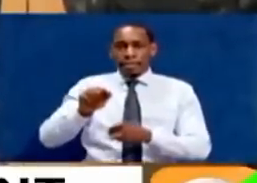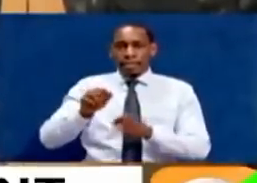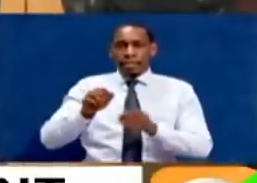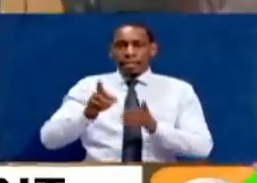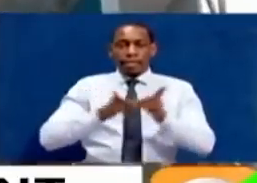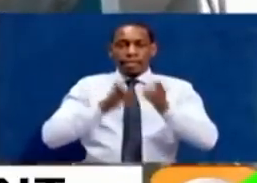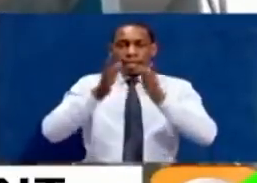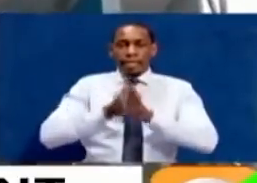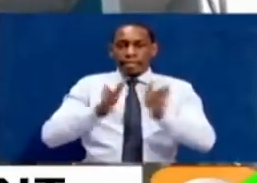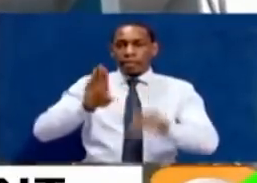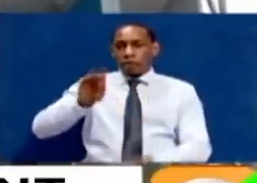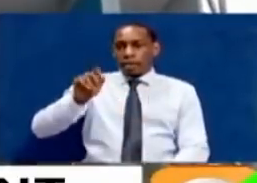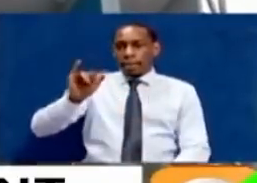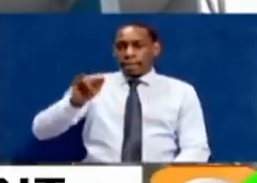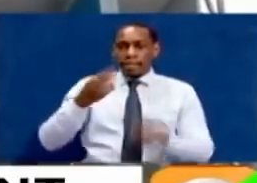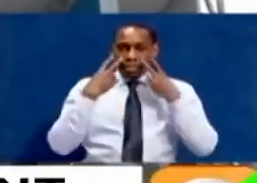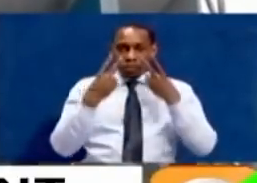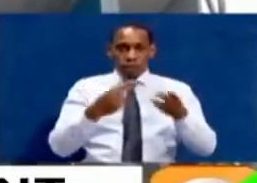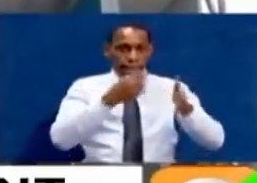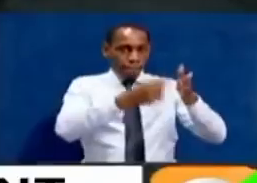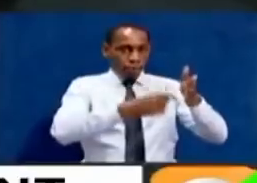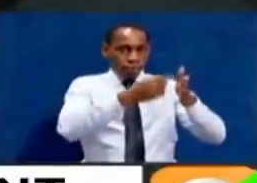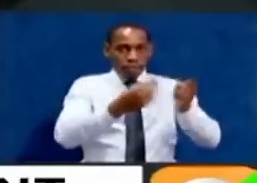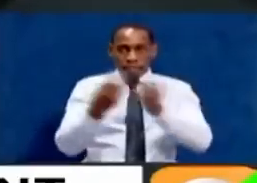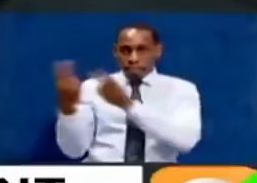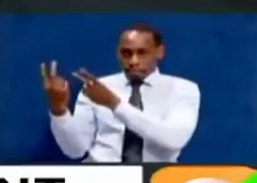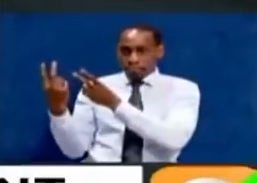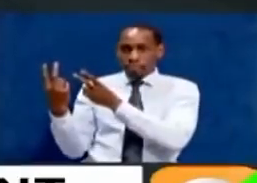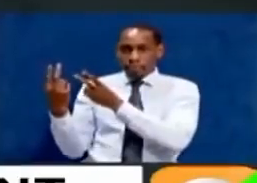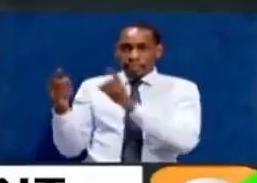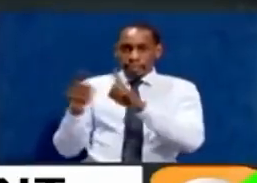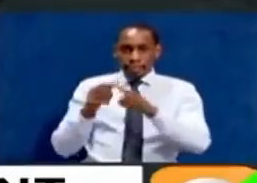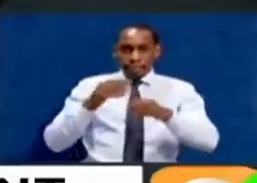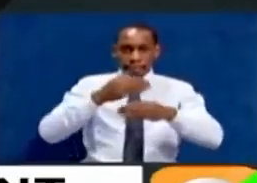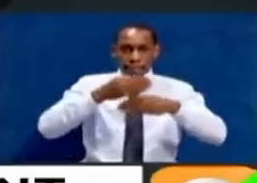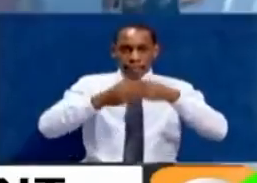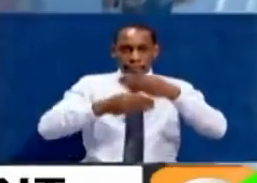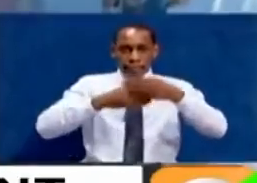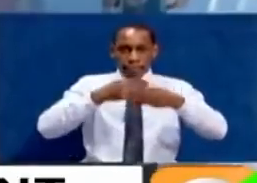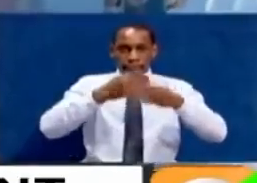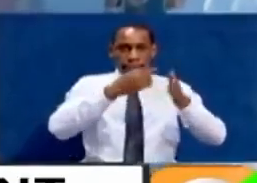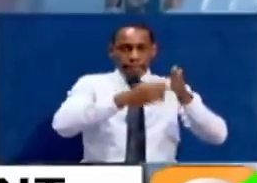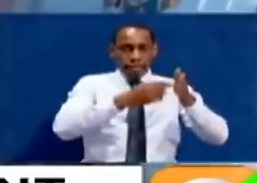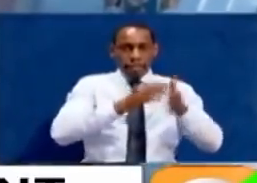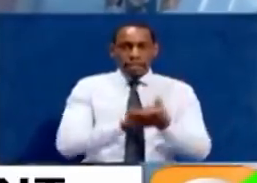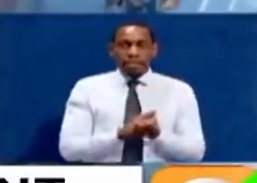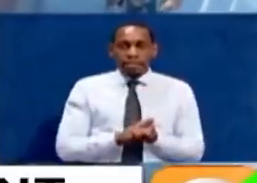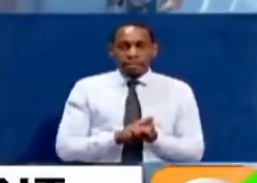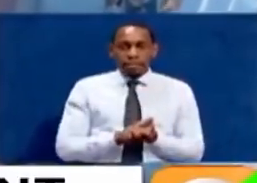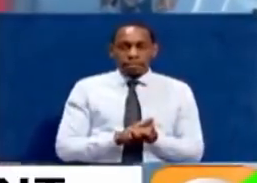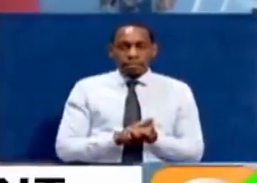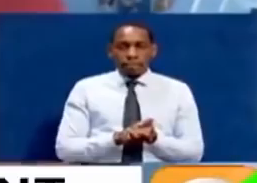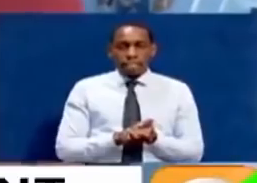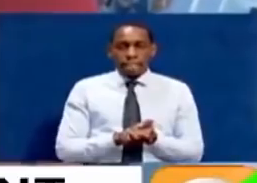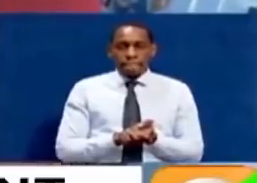Major General Mohamed Badi, witnessed the processing, loading and application of asphalt blended at the new